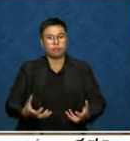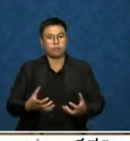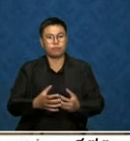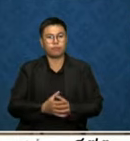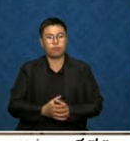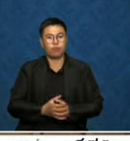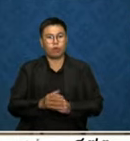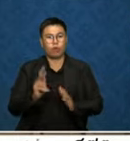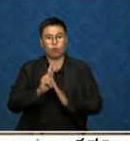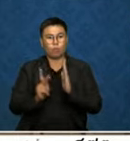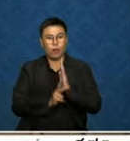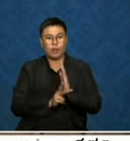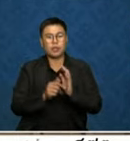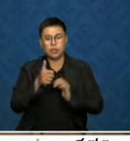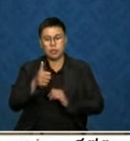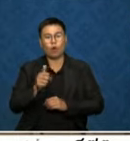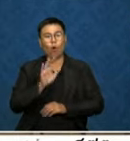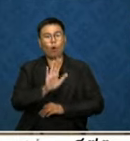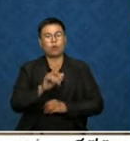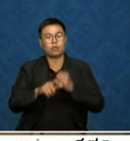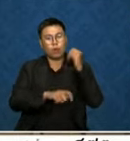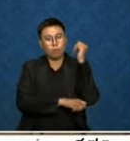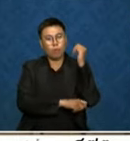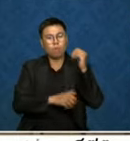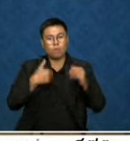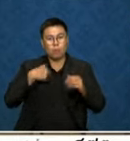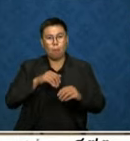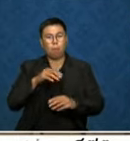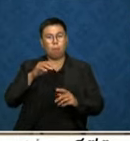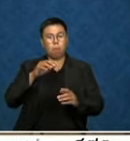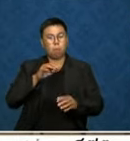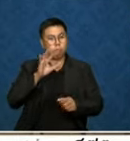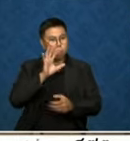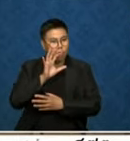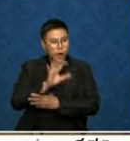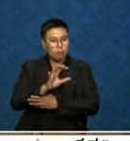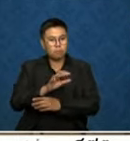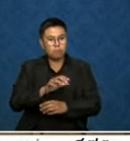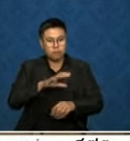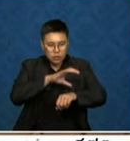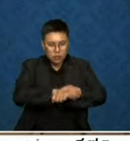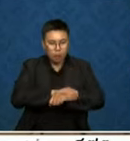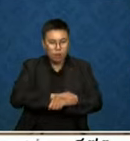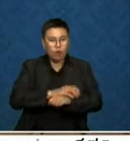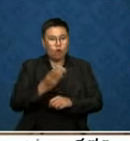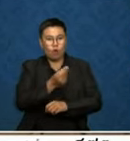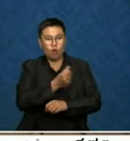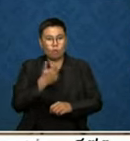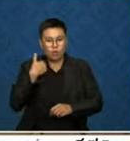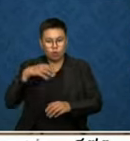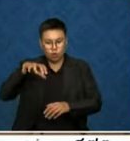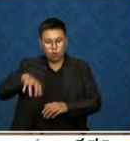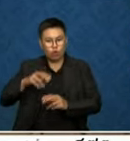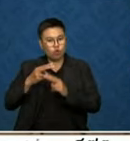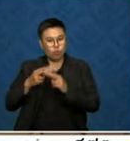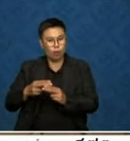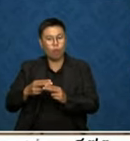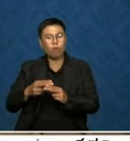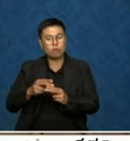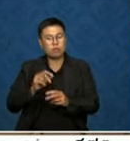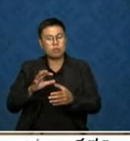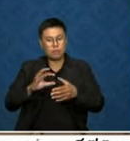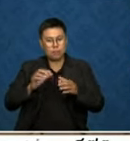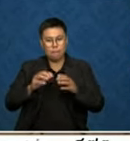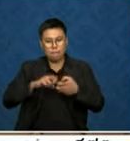กฎหมายข้อเด่นของสิงคโปร์นะครับเดี๋ยวผมจะบอกว่ามีการบังคับใช้ที่แบบดำเนินคดีได้รวดเร็วนะครับมีหน่วยงานเฉพาะสำหรับเรื่องนี้โดยเฉพาะเลย